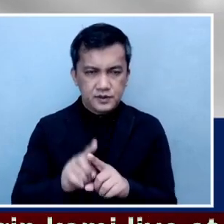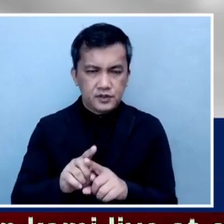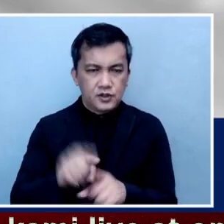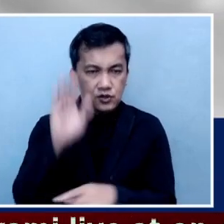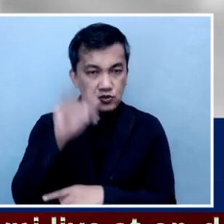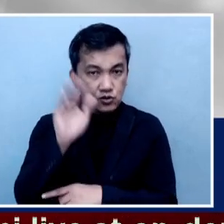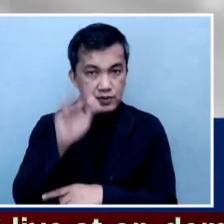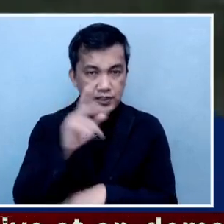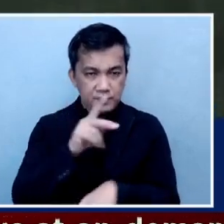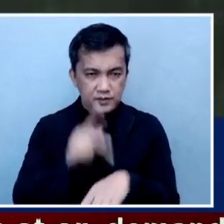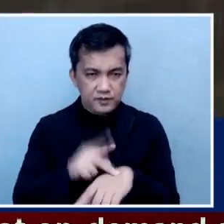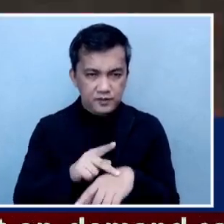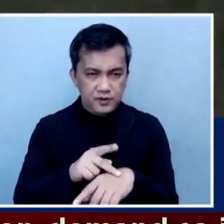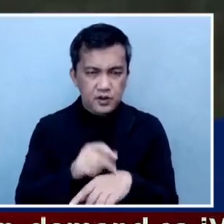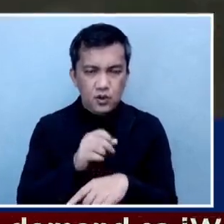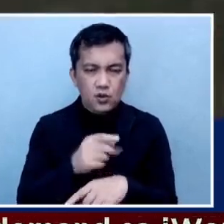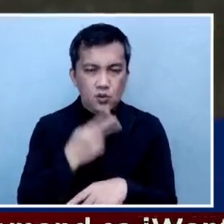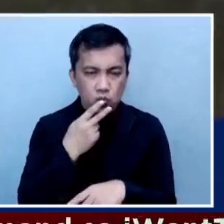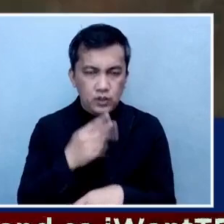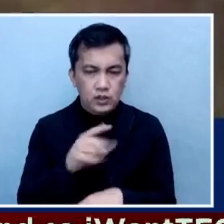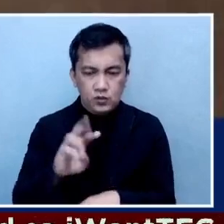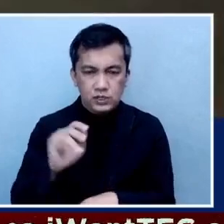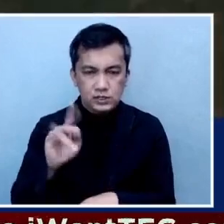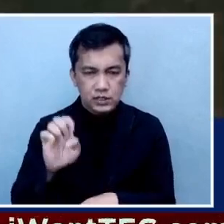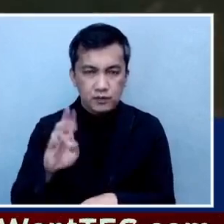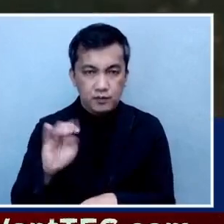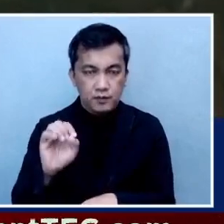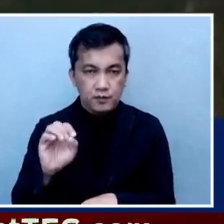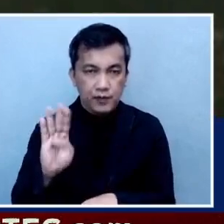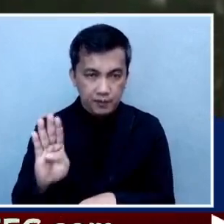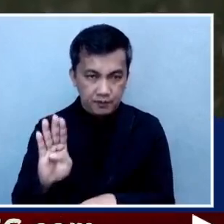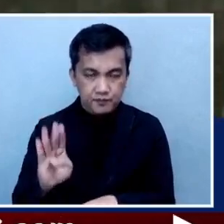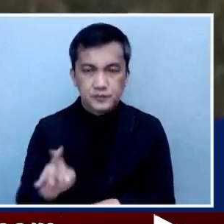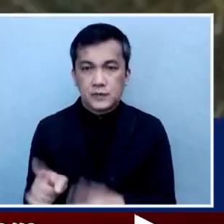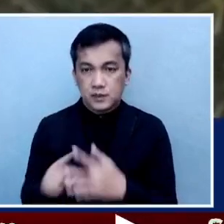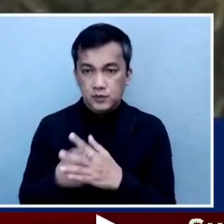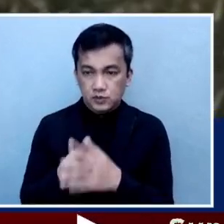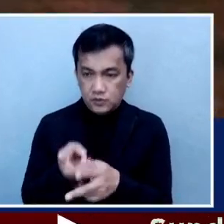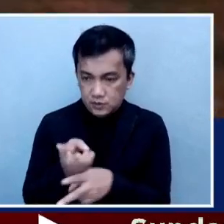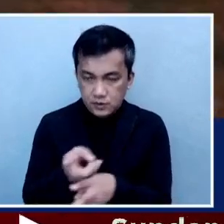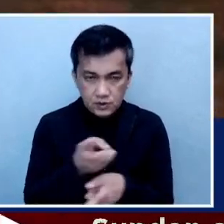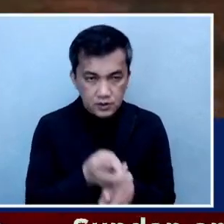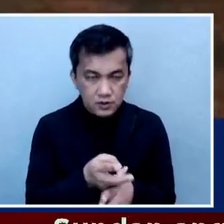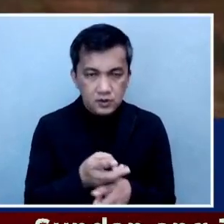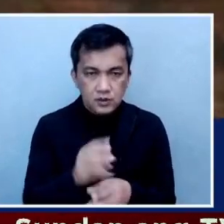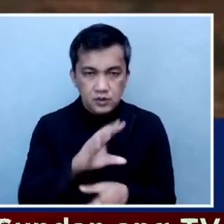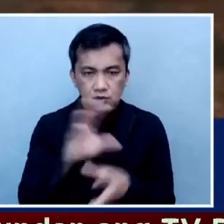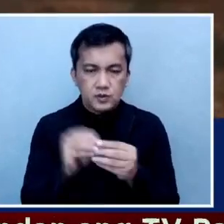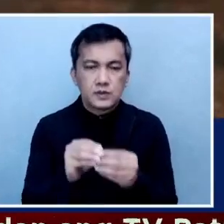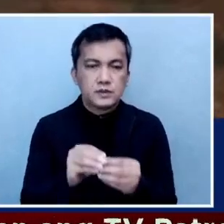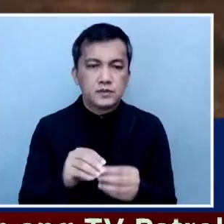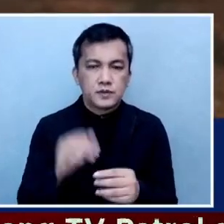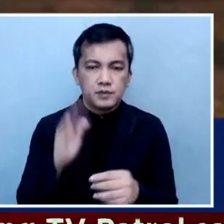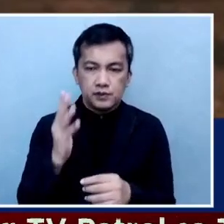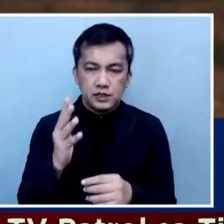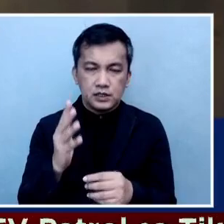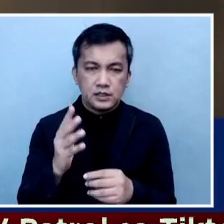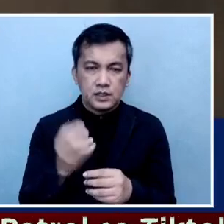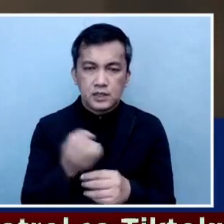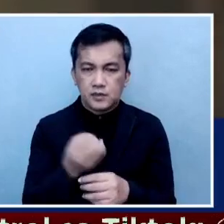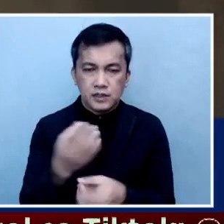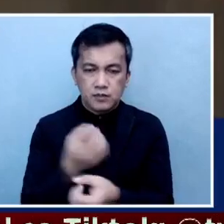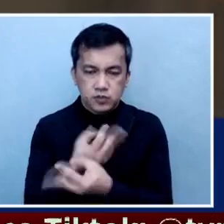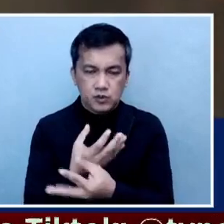Philippines at Whistle Bomb. Mula na magsimulang mag-monitor ang ahensya, umabot na sa lampas 50 ang bilang ng